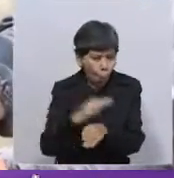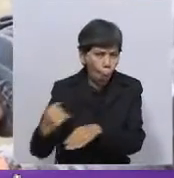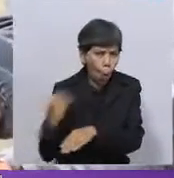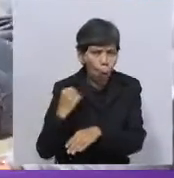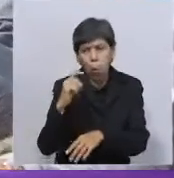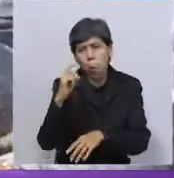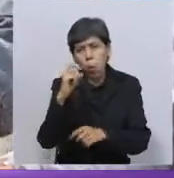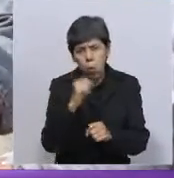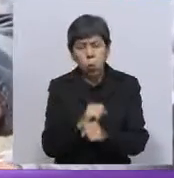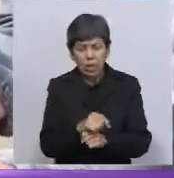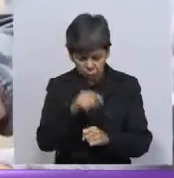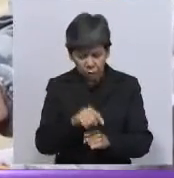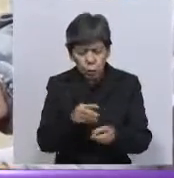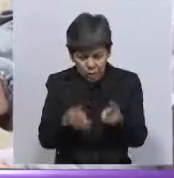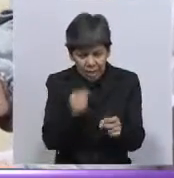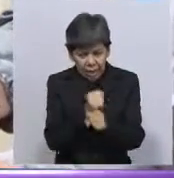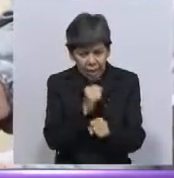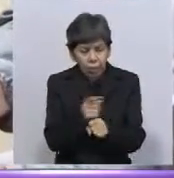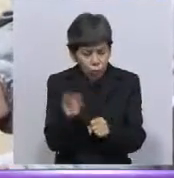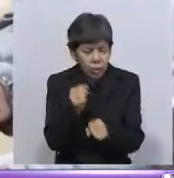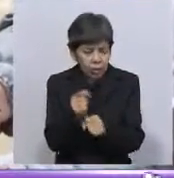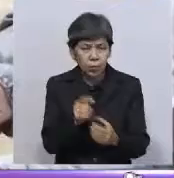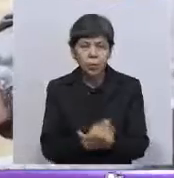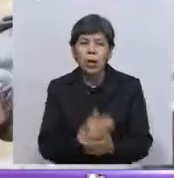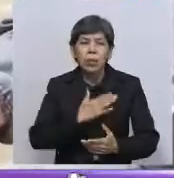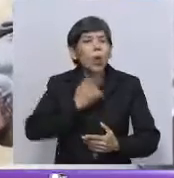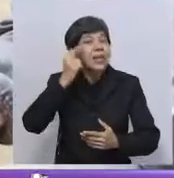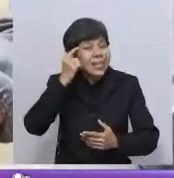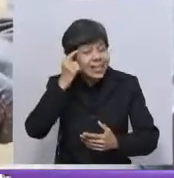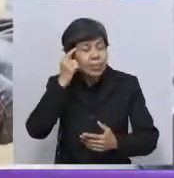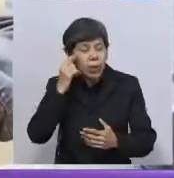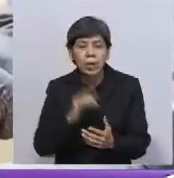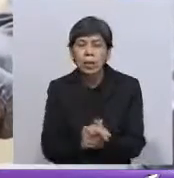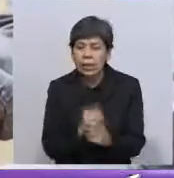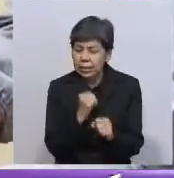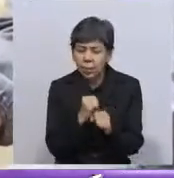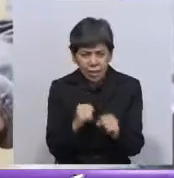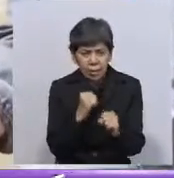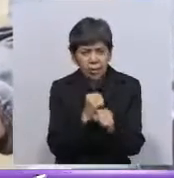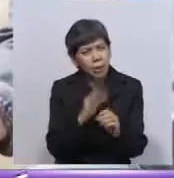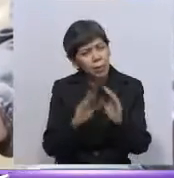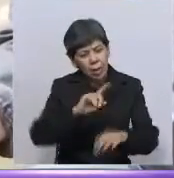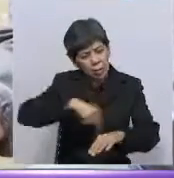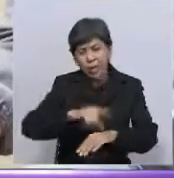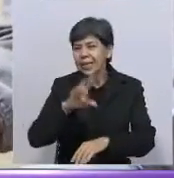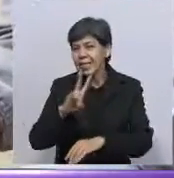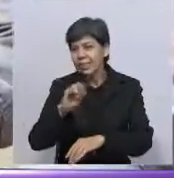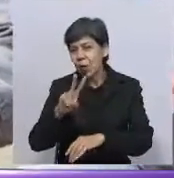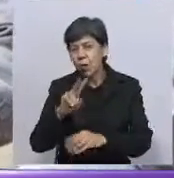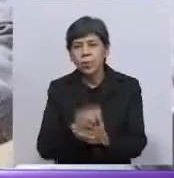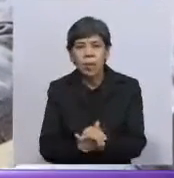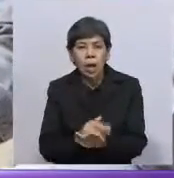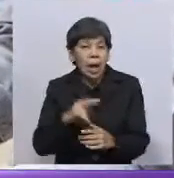นะตรงนี้ก็จะเป็นเทคนิคที่เขาทำอยู่นะครับผมเชื่อว่าตรงนี้จะเร็วเสร็จกว่า72ชั่วโมงครับแล้วก็น้ำ